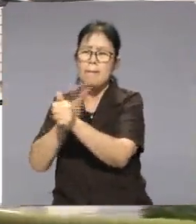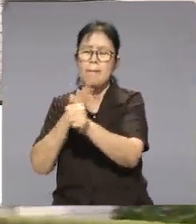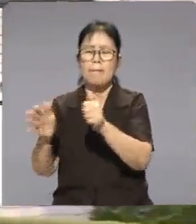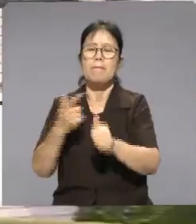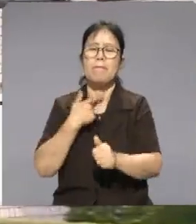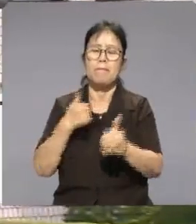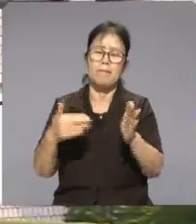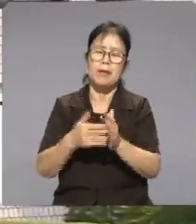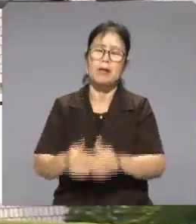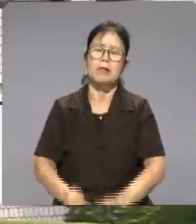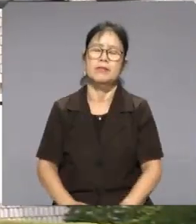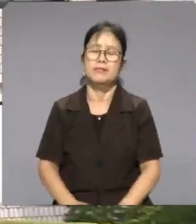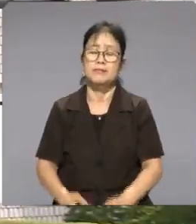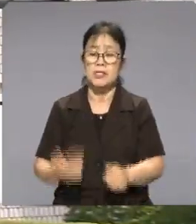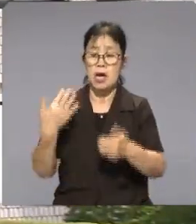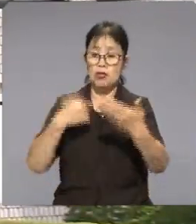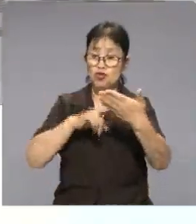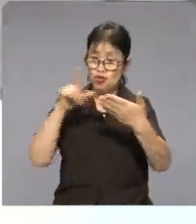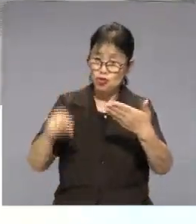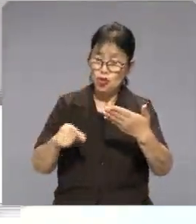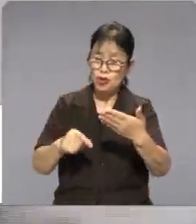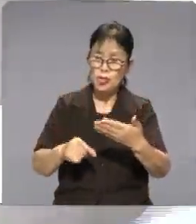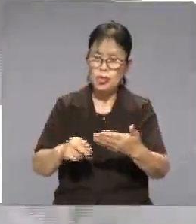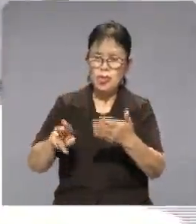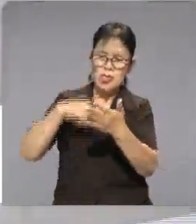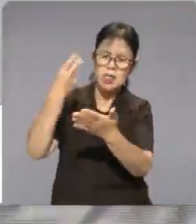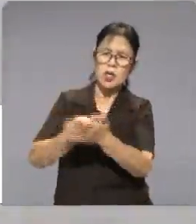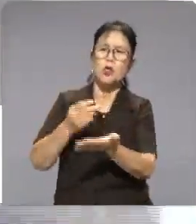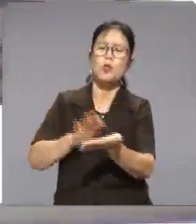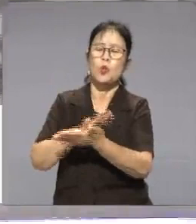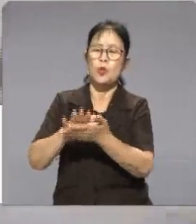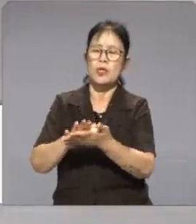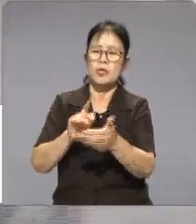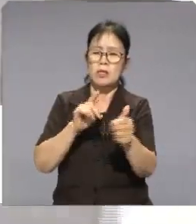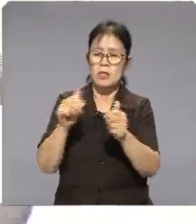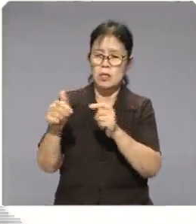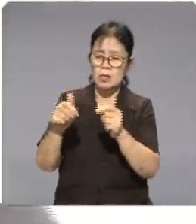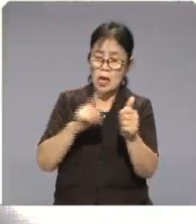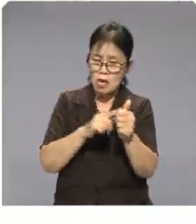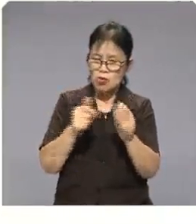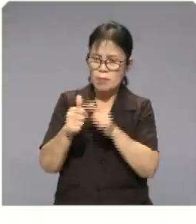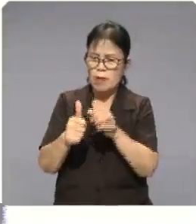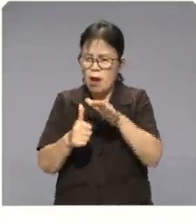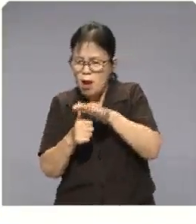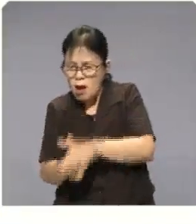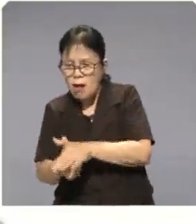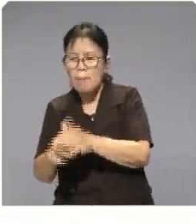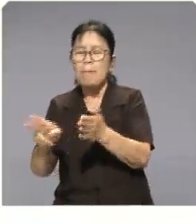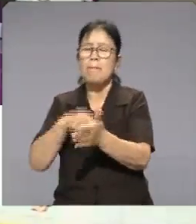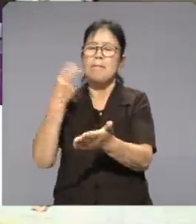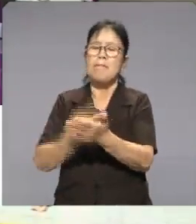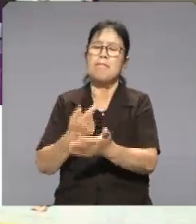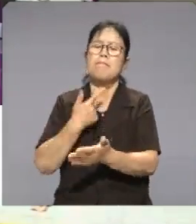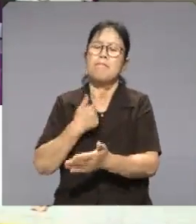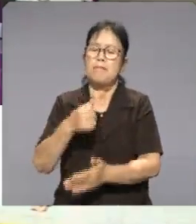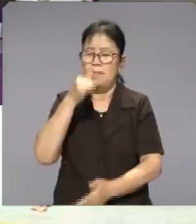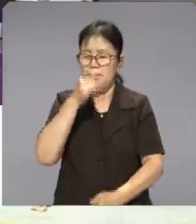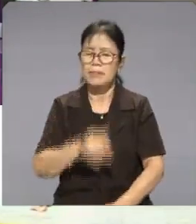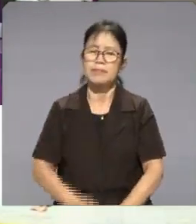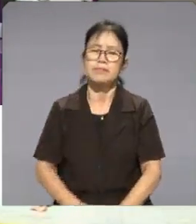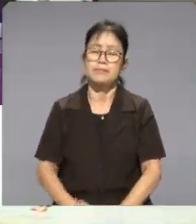알려졌습니다 또 지난 9월에는 기절 놀이라며 a군이 b군 목을 졸라 기절시킨 것으로 전해졌습니다